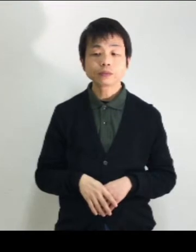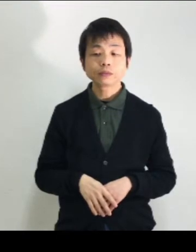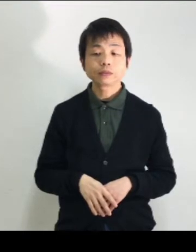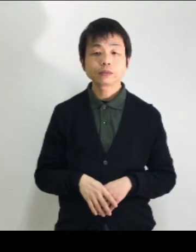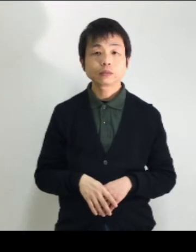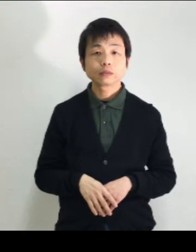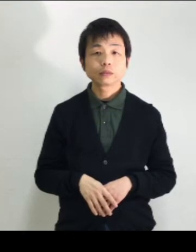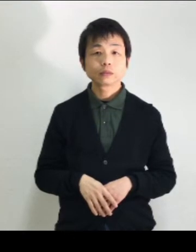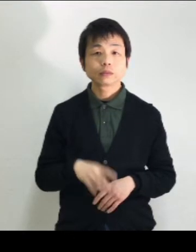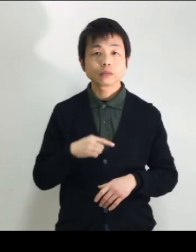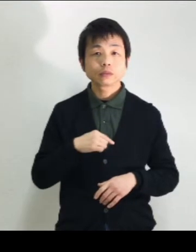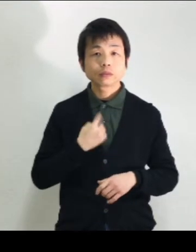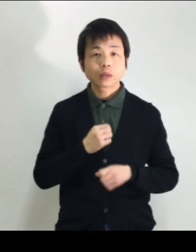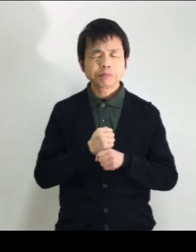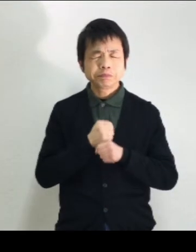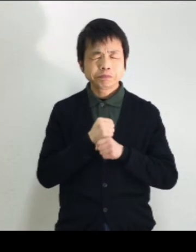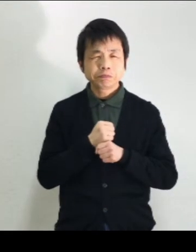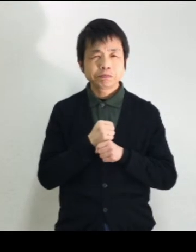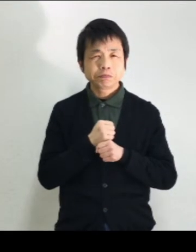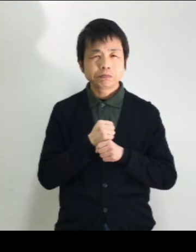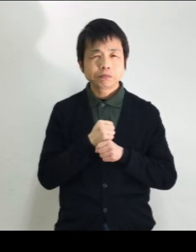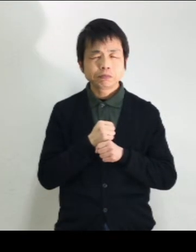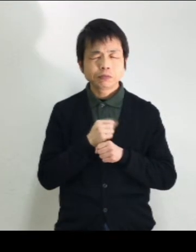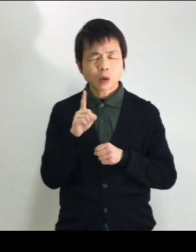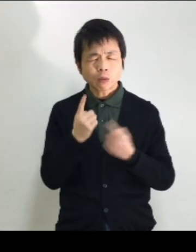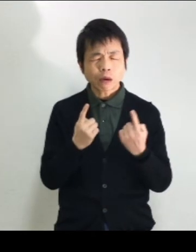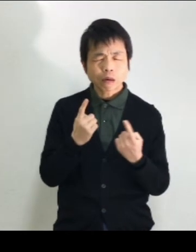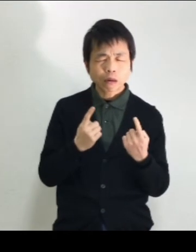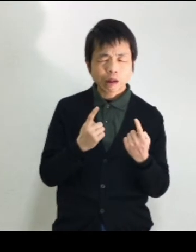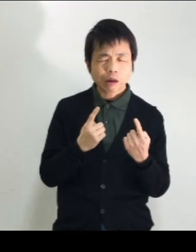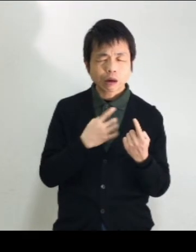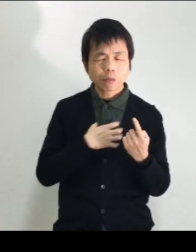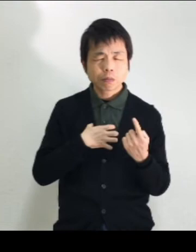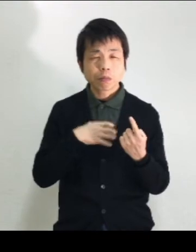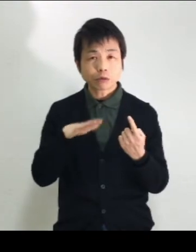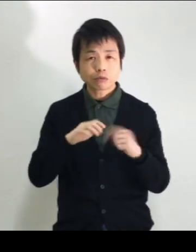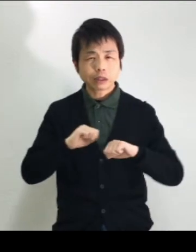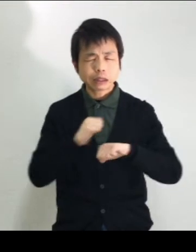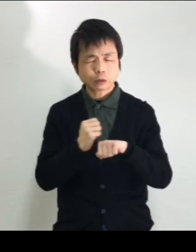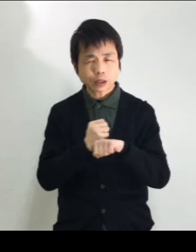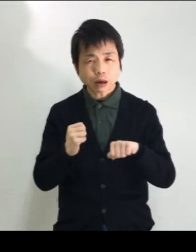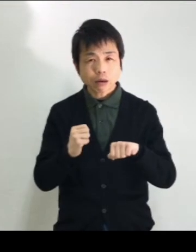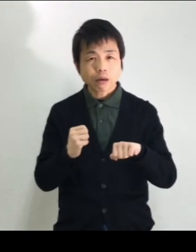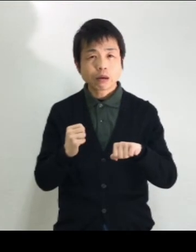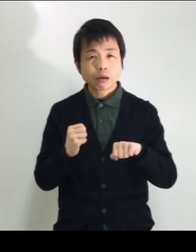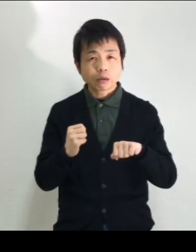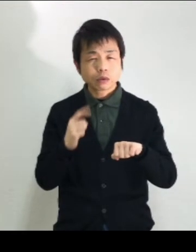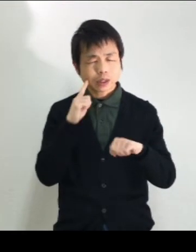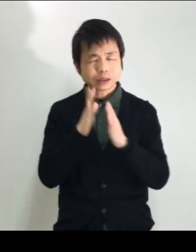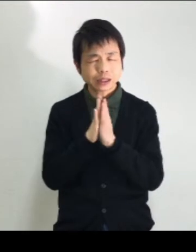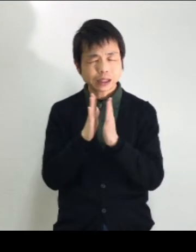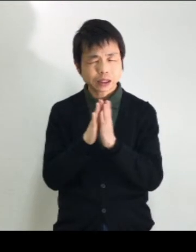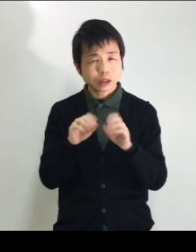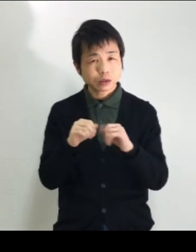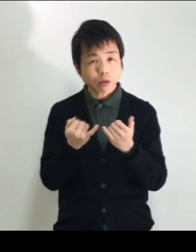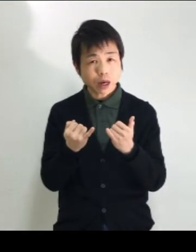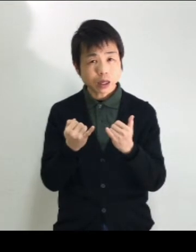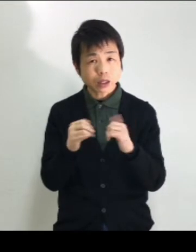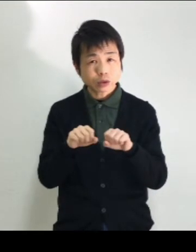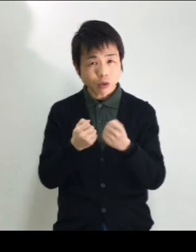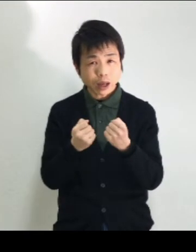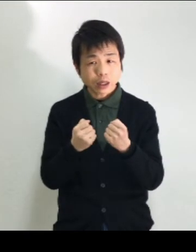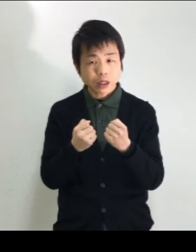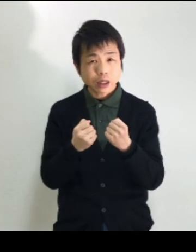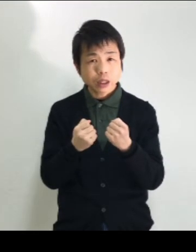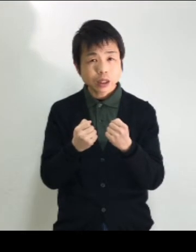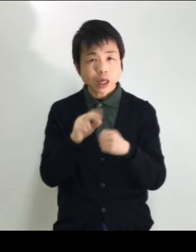何度も自殺未遂したぐらい、なんていうんですかね、生きづらさっていうので、精神障害、